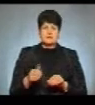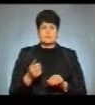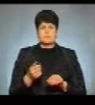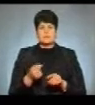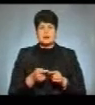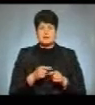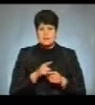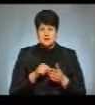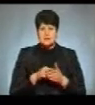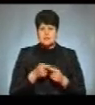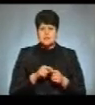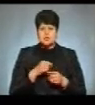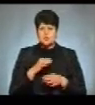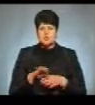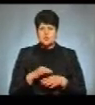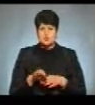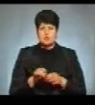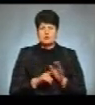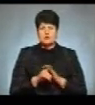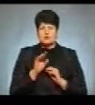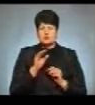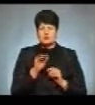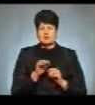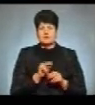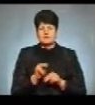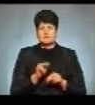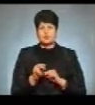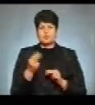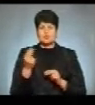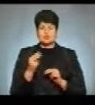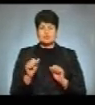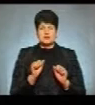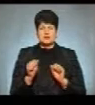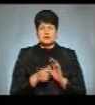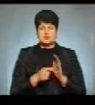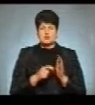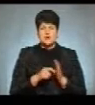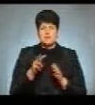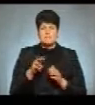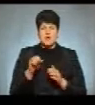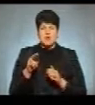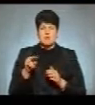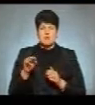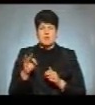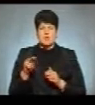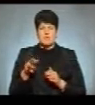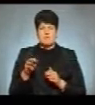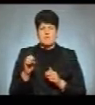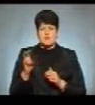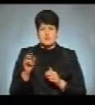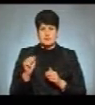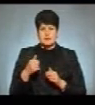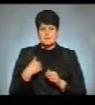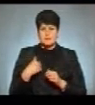цієї жорстокості. Навчала озвучувати казки дітей художній керівник Тернопільської школи-студії «Мельпомена» Надія Шамрик. Перш за все,